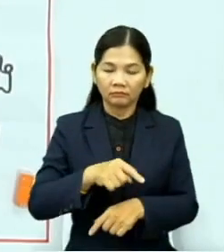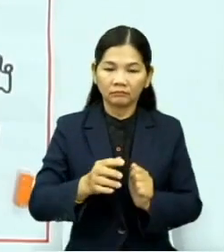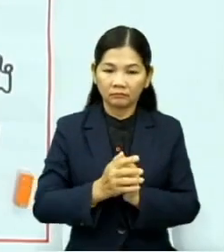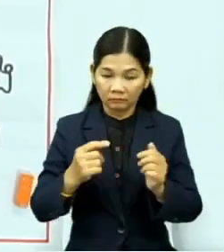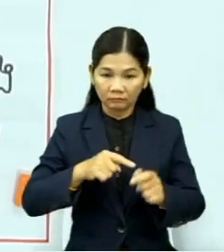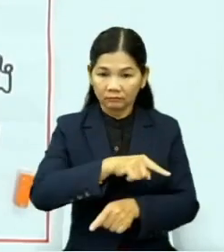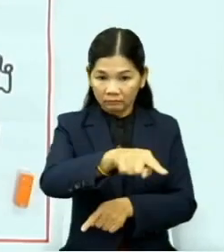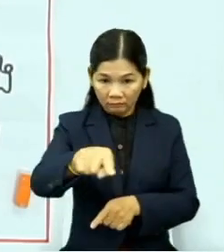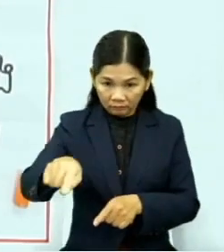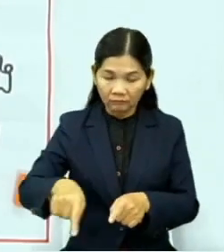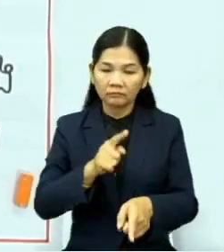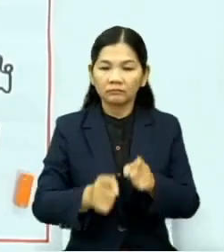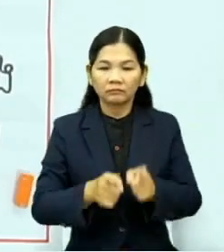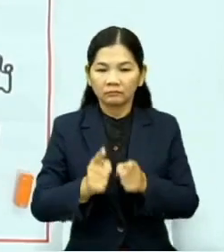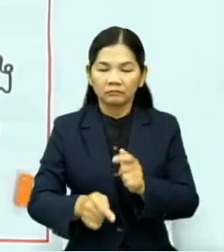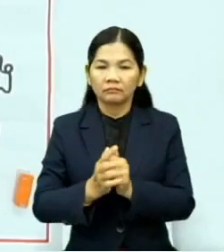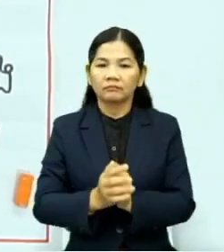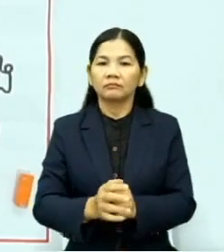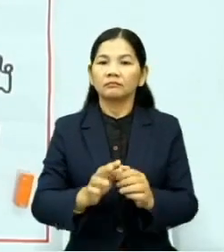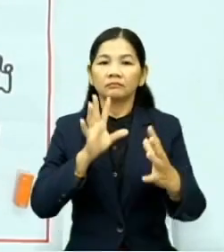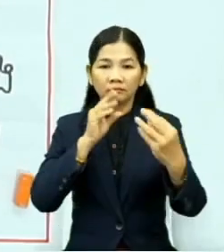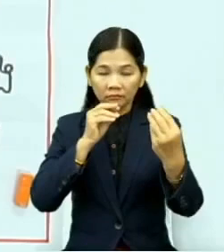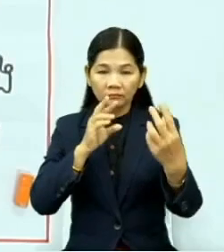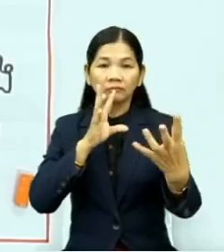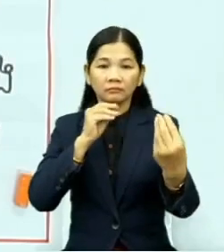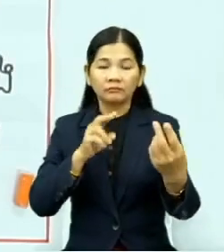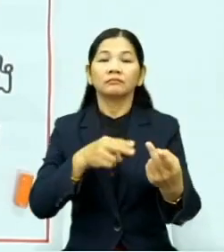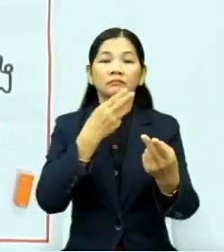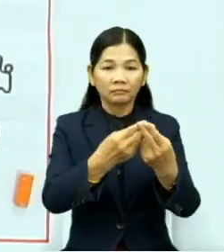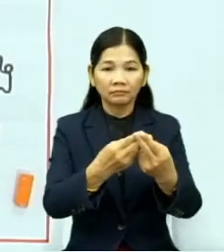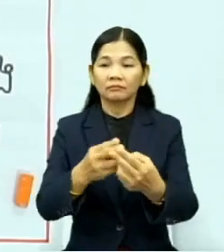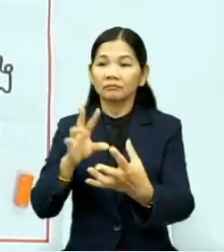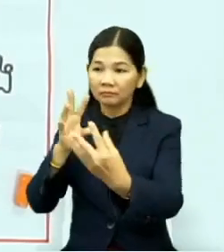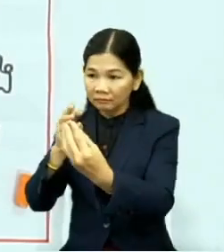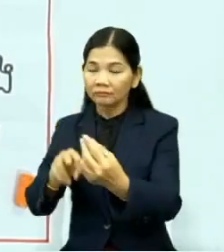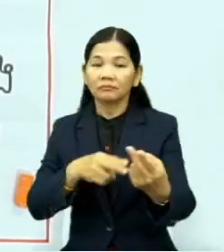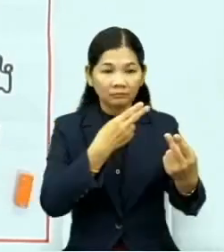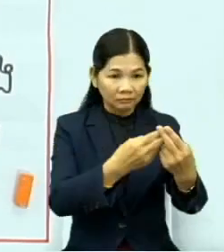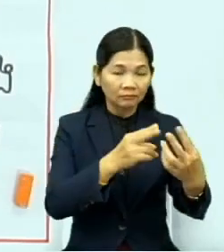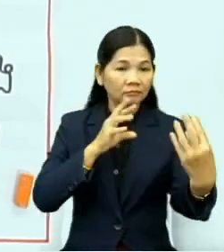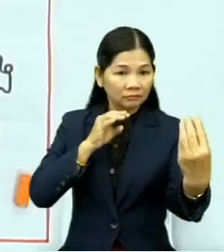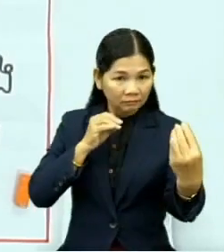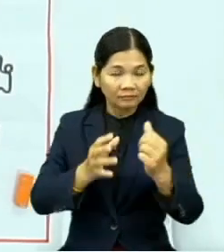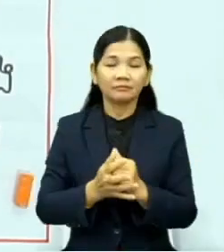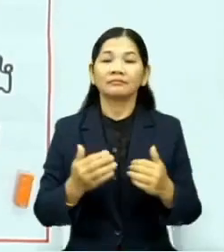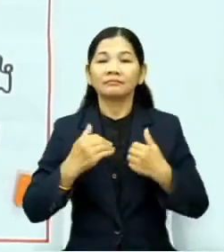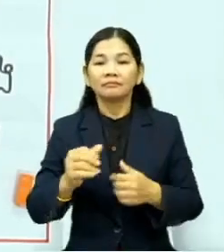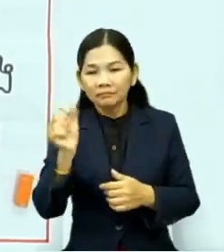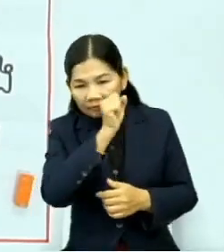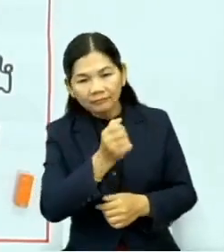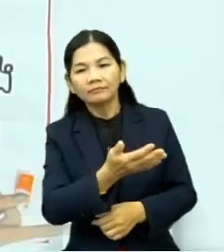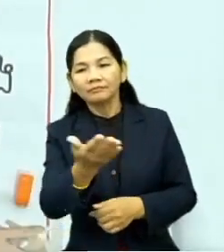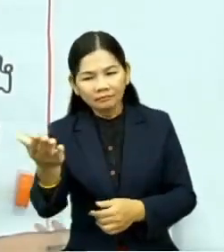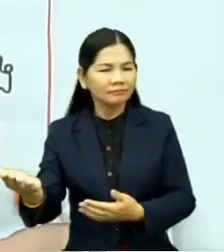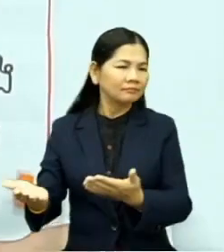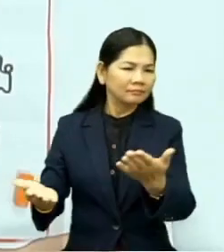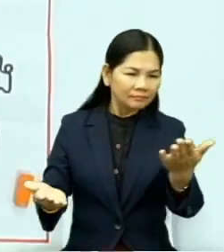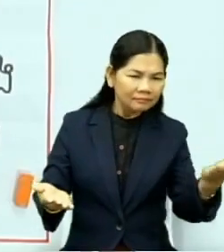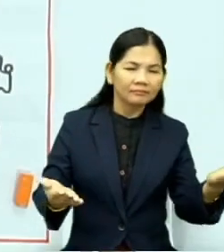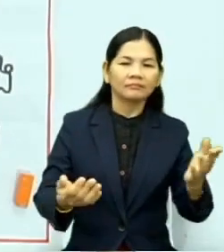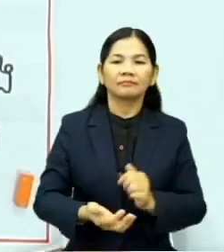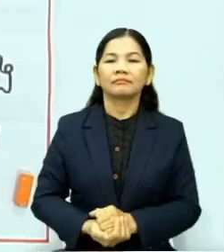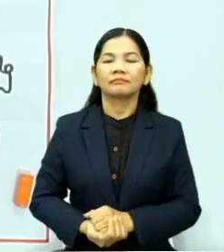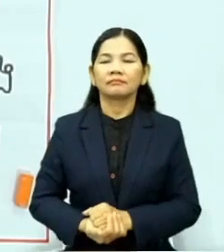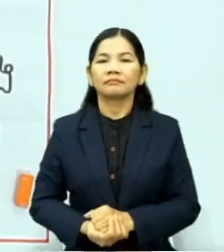à dây chlái chlòn, chà. Chẳng kai bì xâm rạp cầm đó, chùm riêng, à dây chlái chlòn, đầy kì chriêng chlái chlòn, khá nha nâng á, nè con